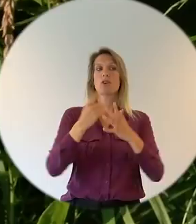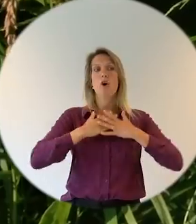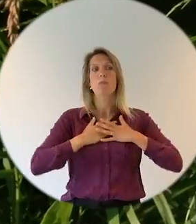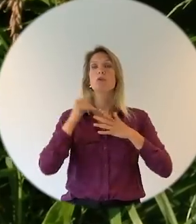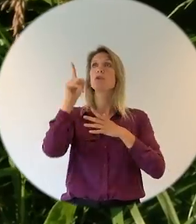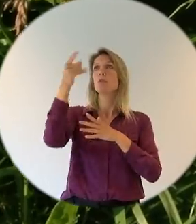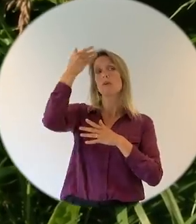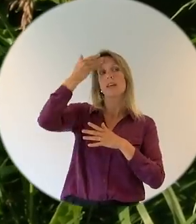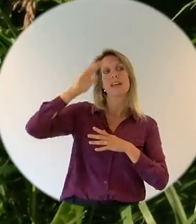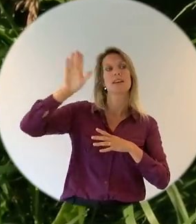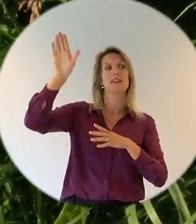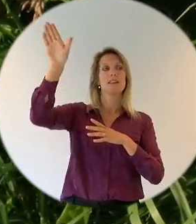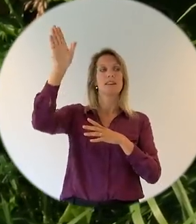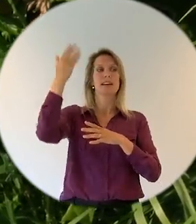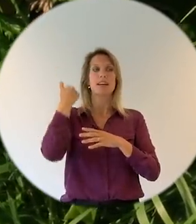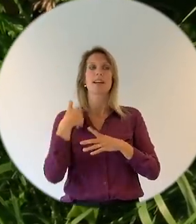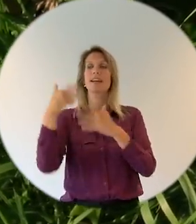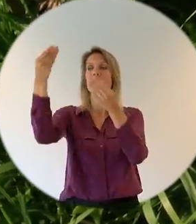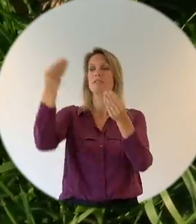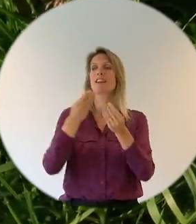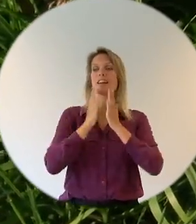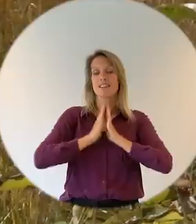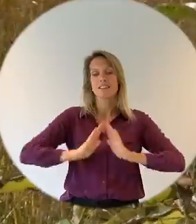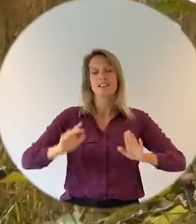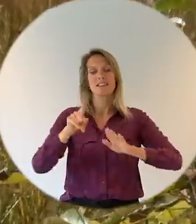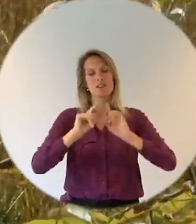tot één hoop, tot u.